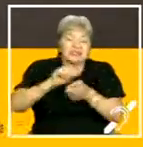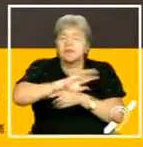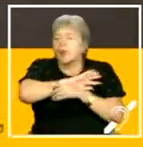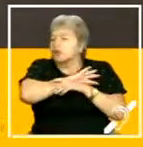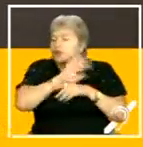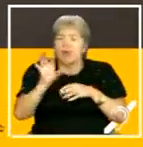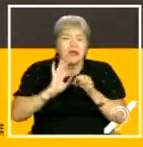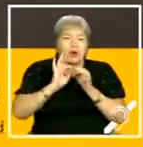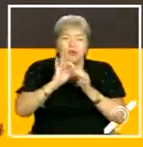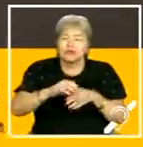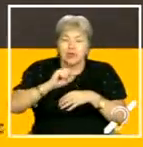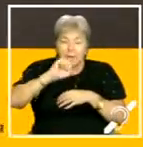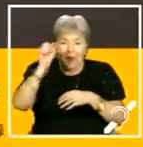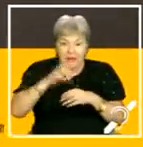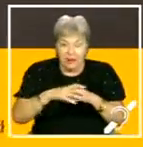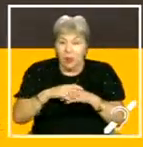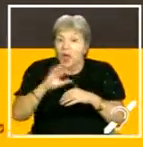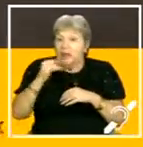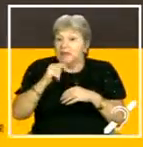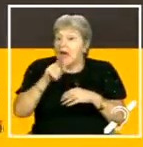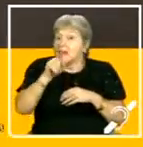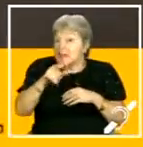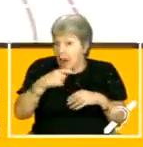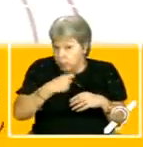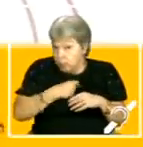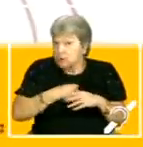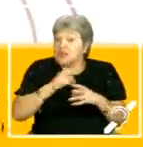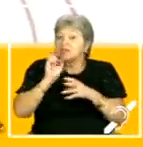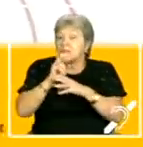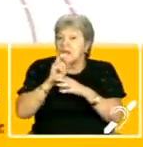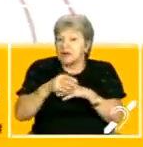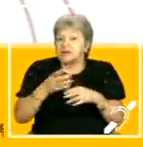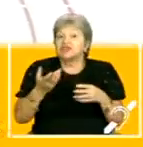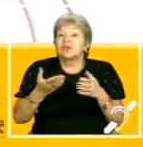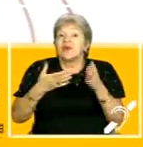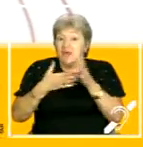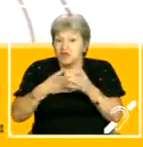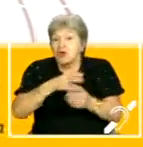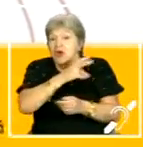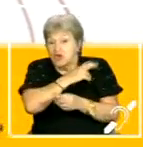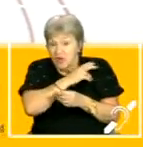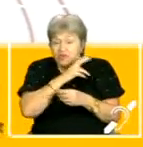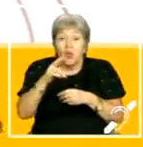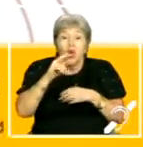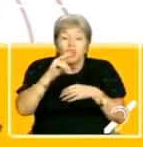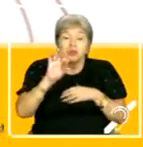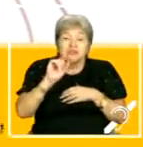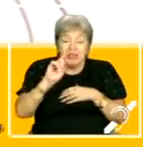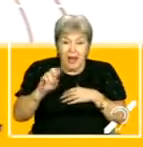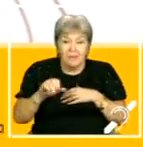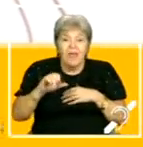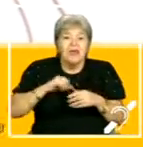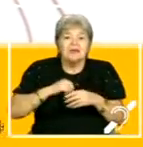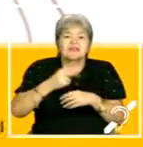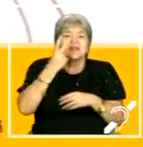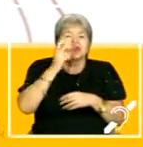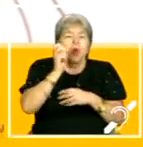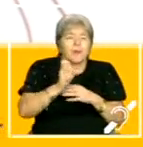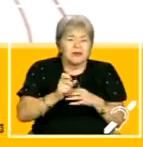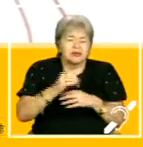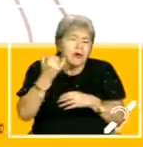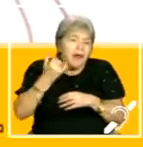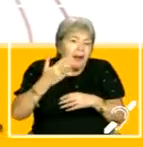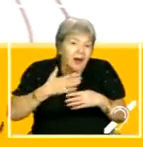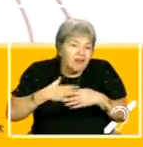partidului. Nu exclude nici varianta să candideze la șefia USR. În momentul de față există două persoane care și-au arătat cumva intenția și